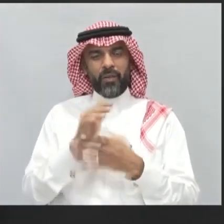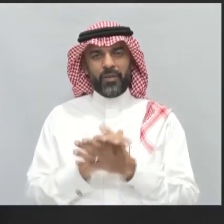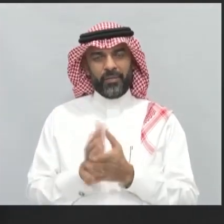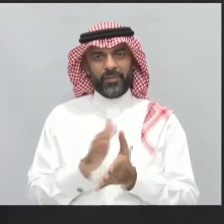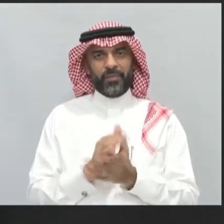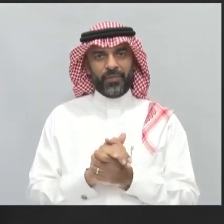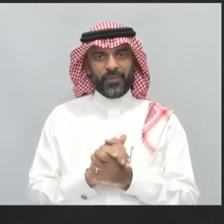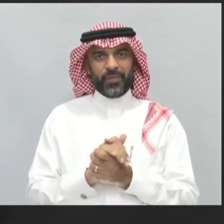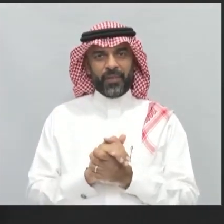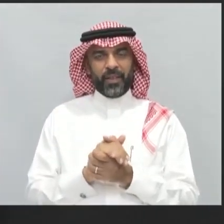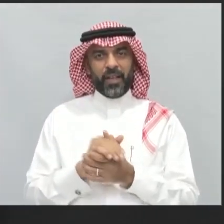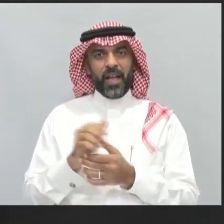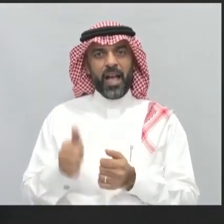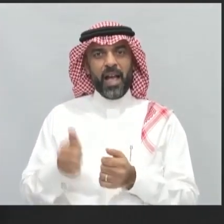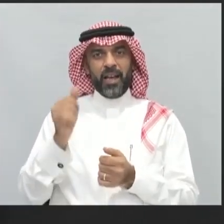الحلوى